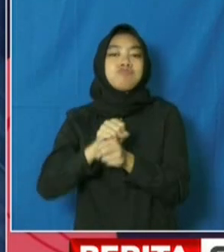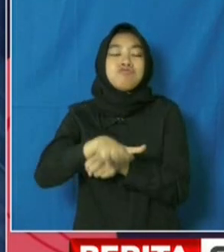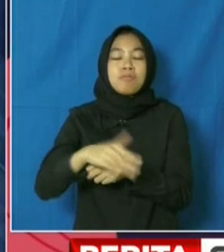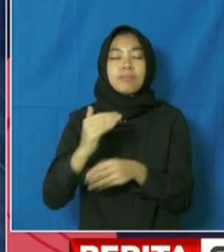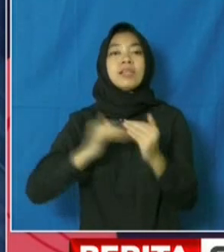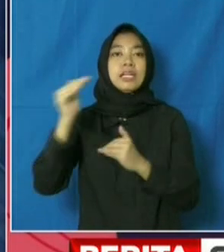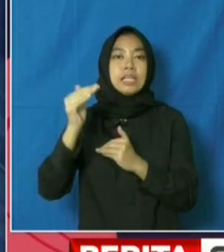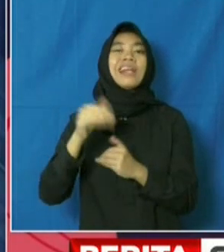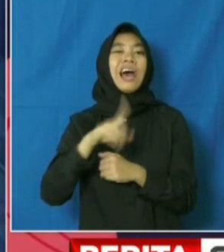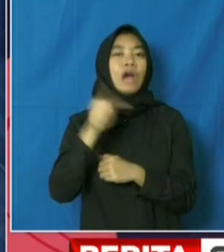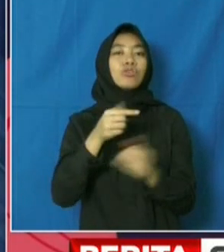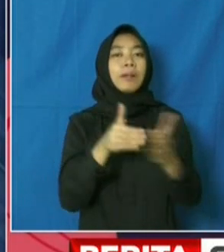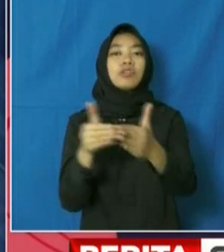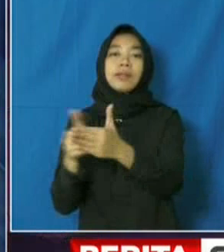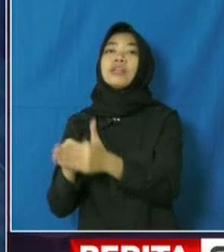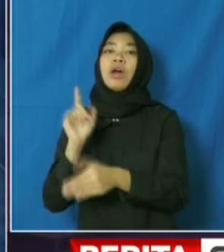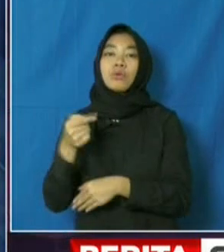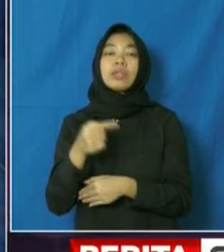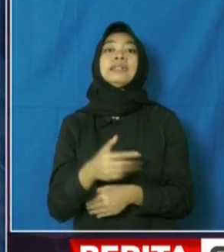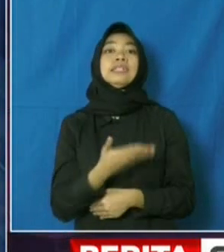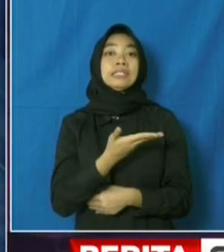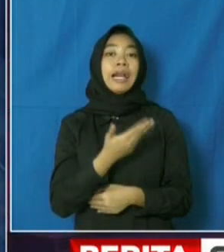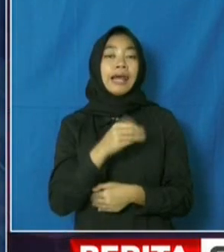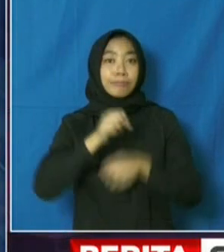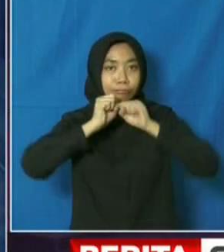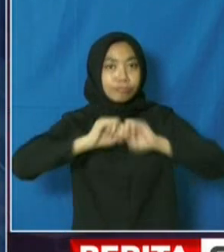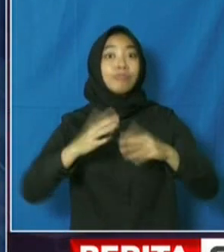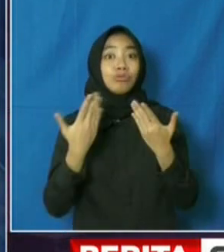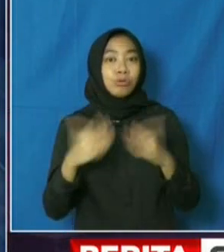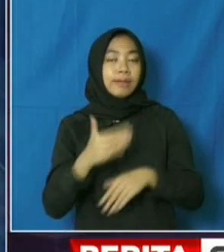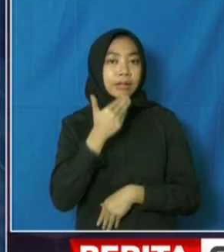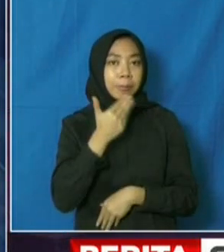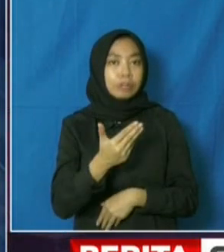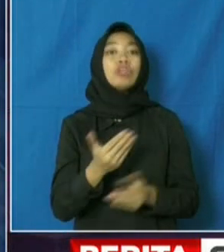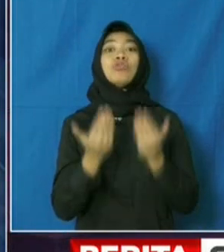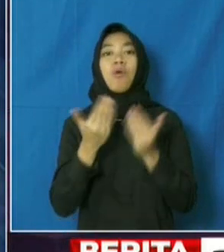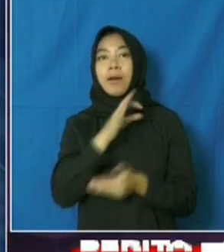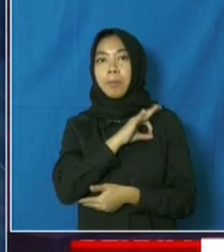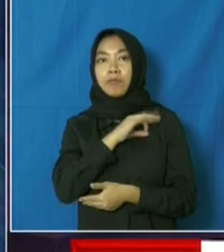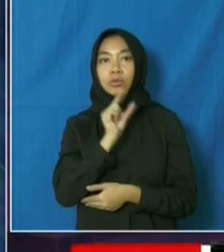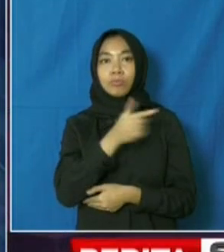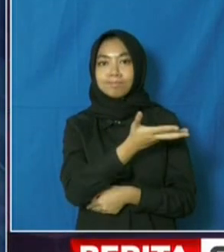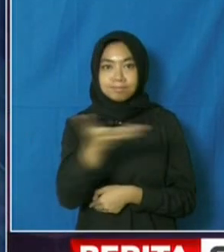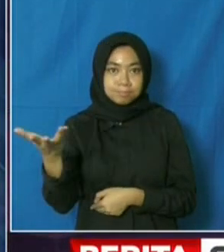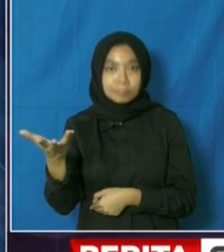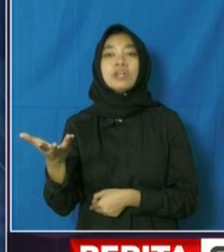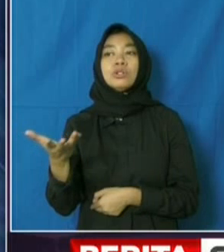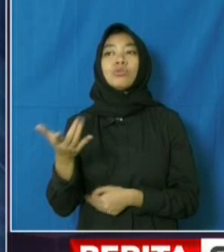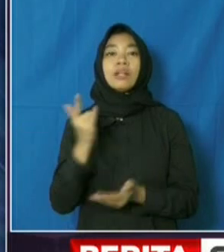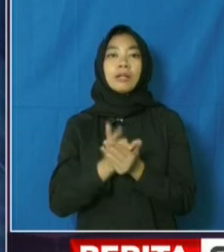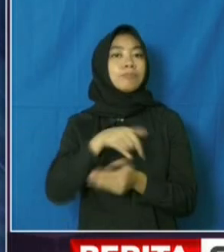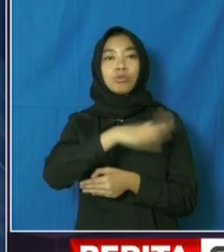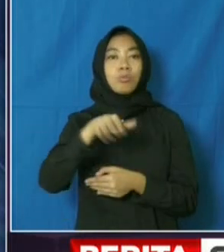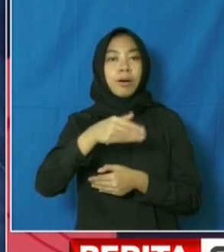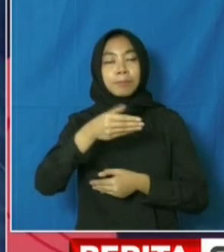berikan pembatasan Terima kasih mudah-mudahan ada guna dan faedahnya beribadah Tetap jalan terus bermunajat kepada